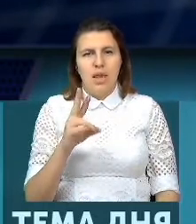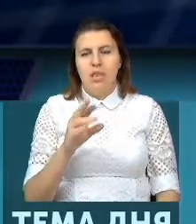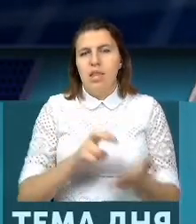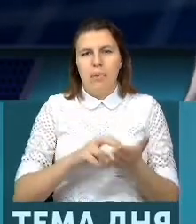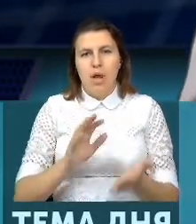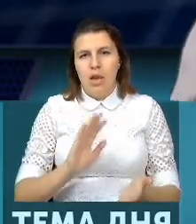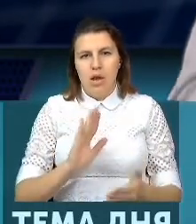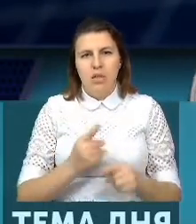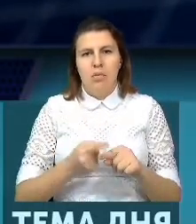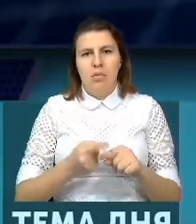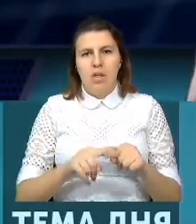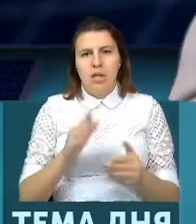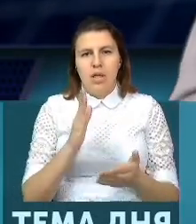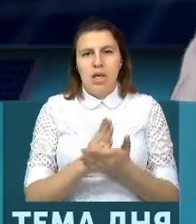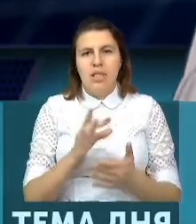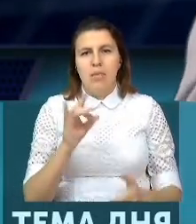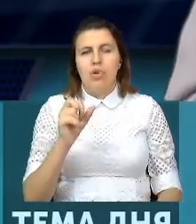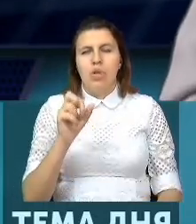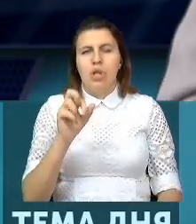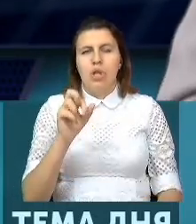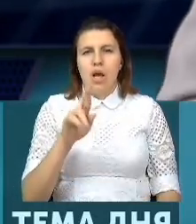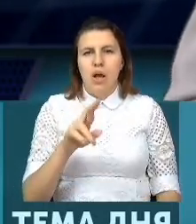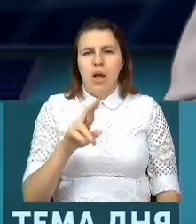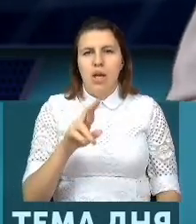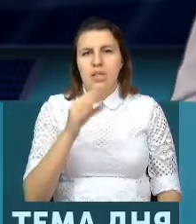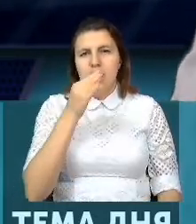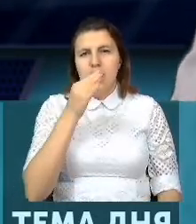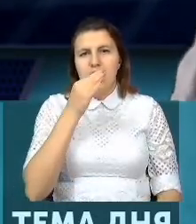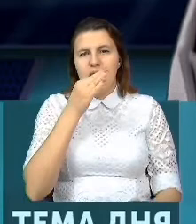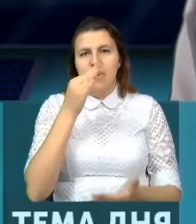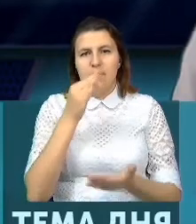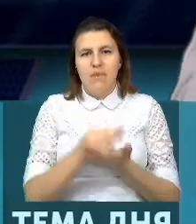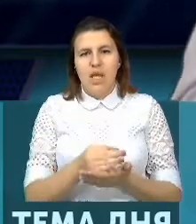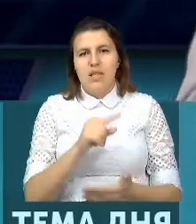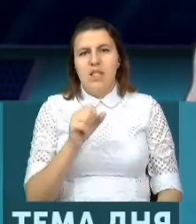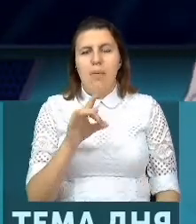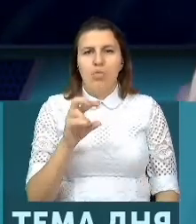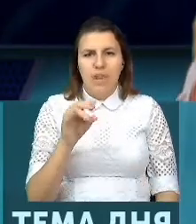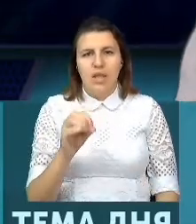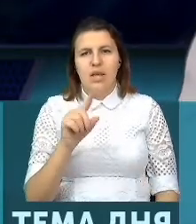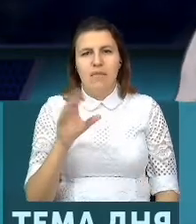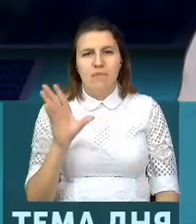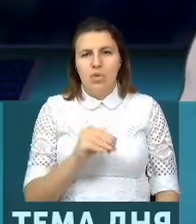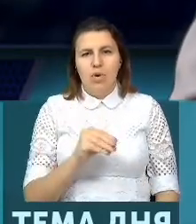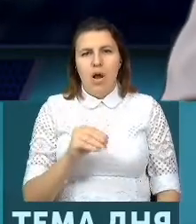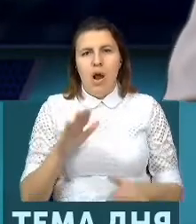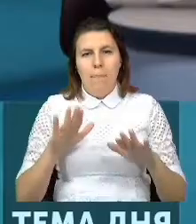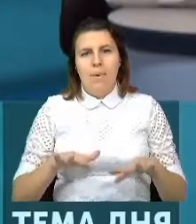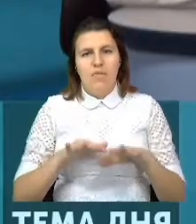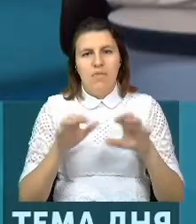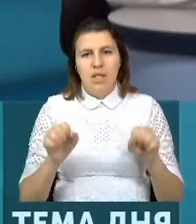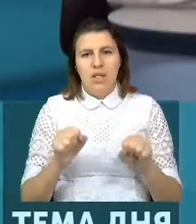тут есть репутация, ответственность за оборудование, за все. А вот местным властям не дают, потому что вот такие